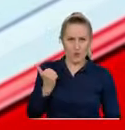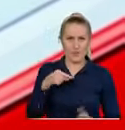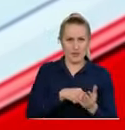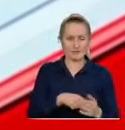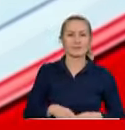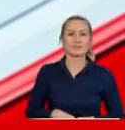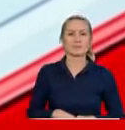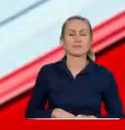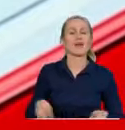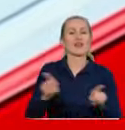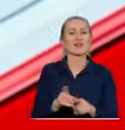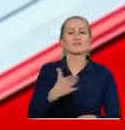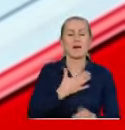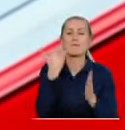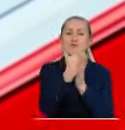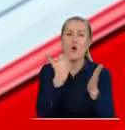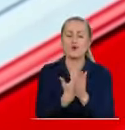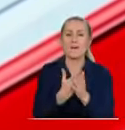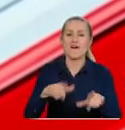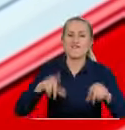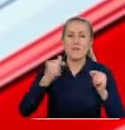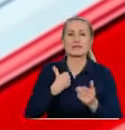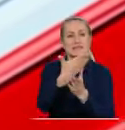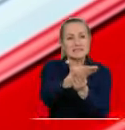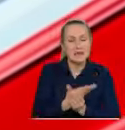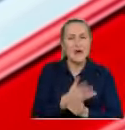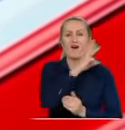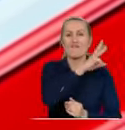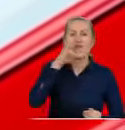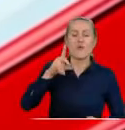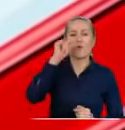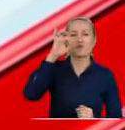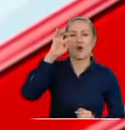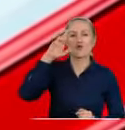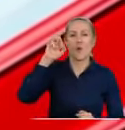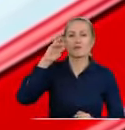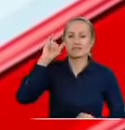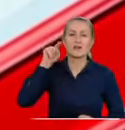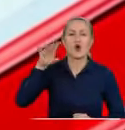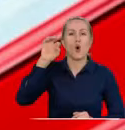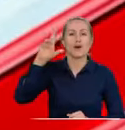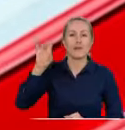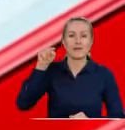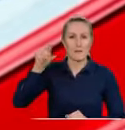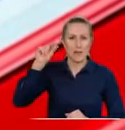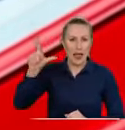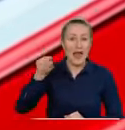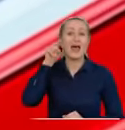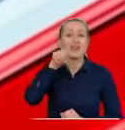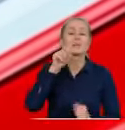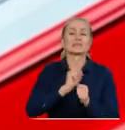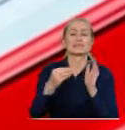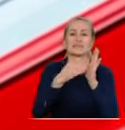mam też program wyborczy. Zapraszam na moją stronę www.piotrowski.org.pl. Tam państwo znajdziecie zapis,